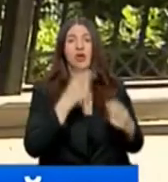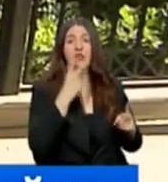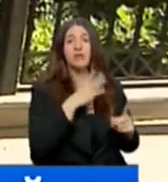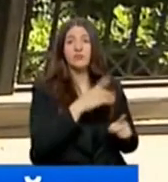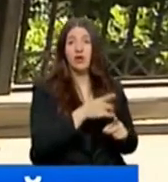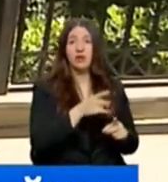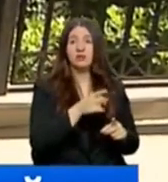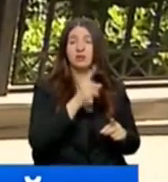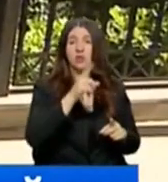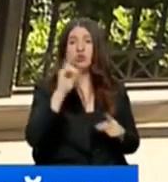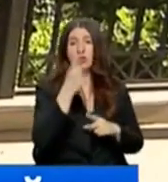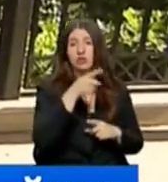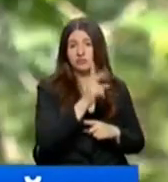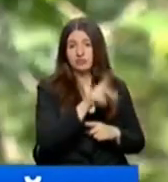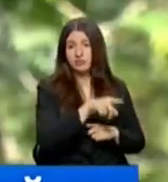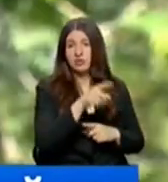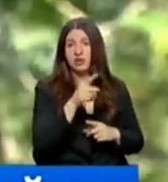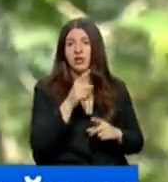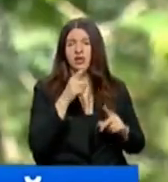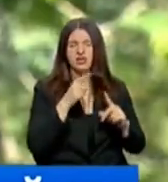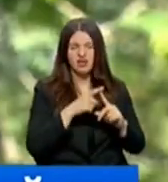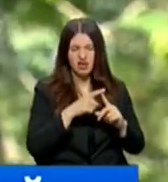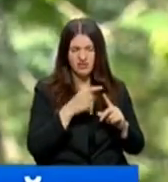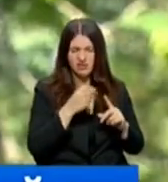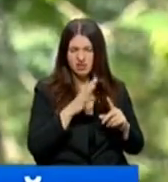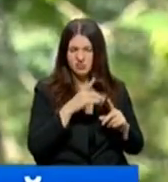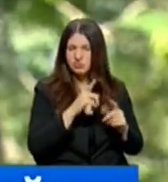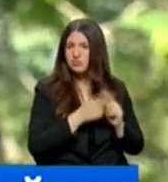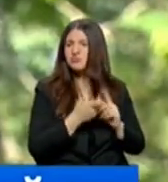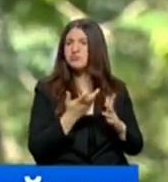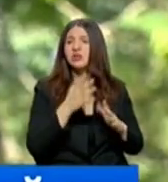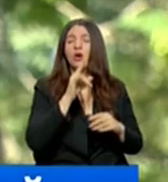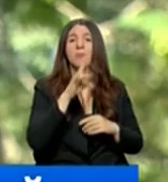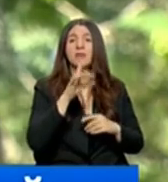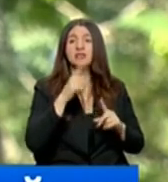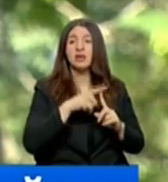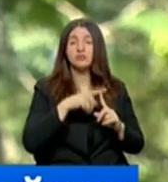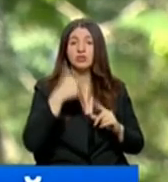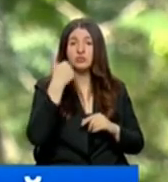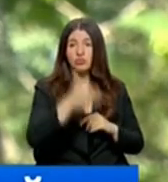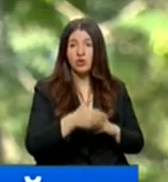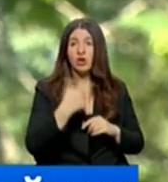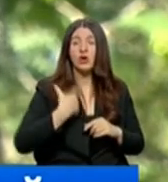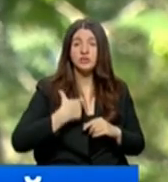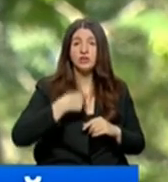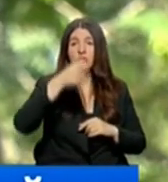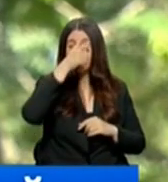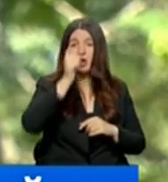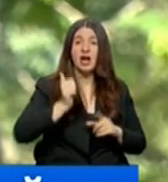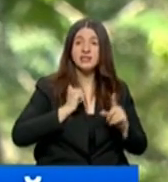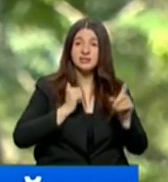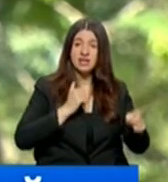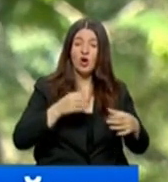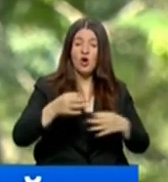o yöneticinin. Tanrıverdi'ydi yanılmıyorsam. Evet. 15 Temmuz'dan sonra özellikle Türk Silahlı